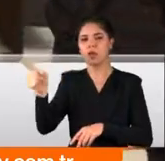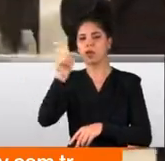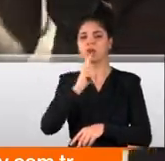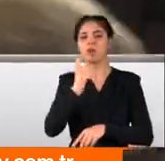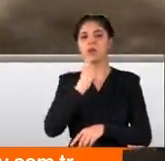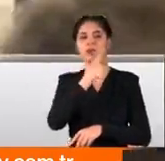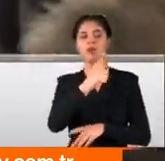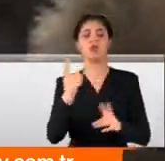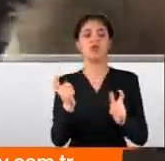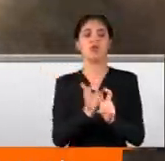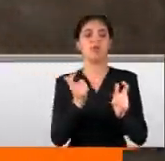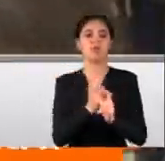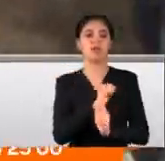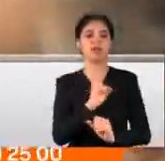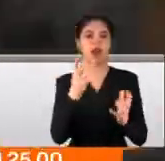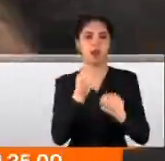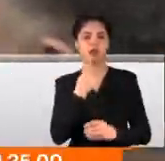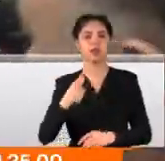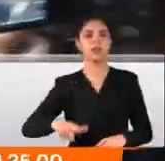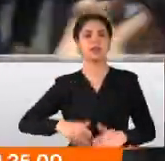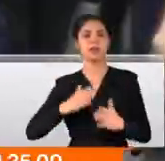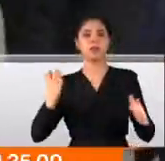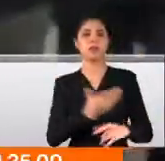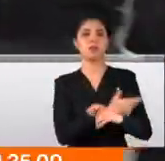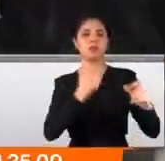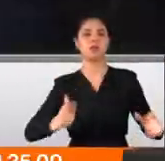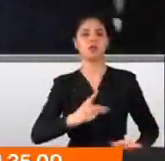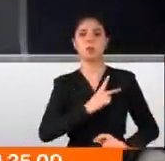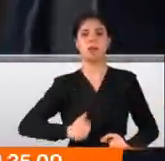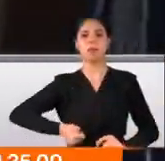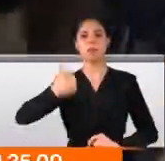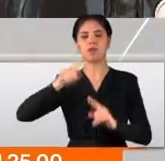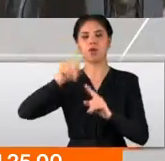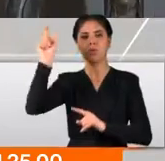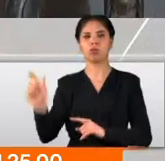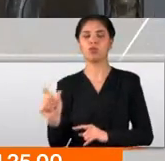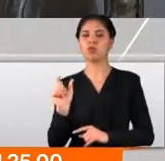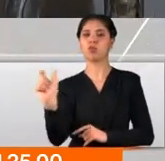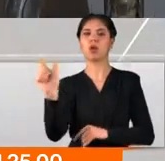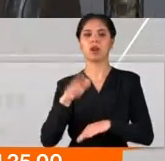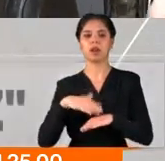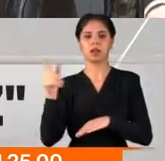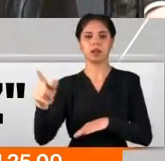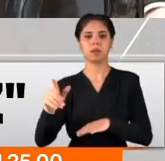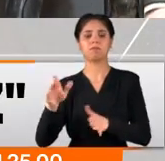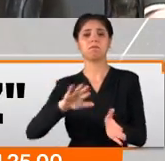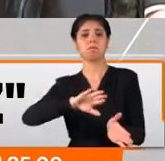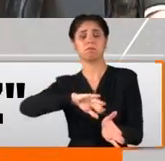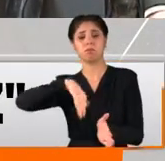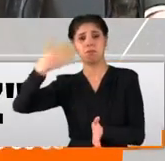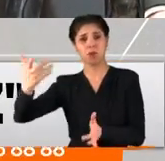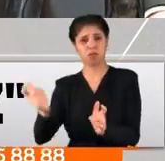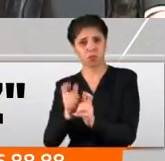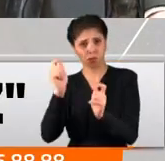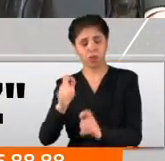gölge düşürüldüğü mesajını vererek İzmir Büyükşehir Belediye Başkanı Tunç Soyer'i uyardı. Ayrı İktisat Kongresi hem